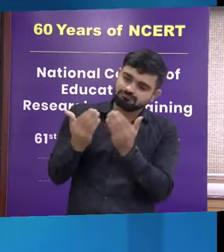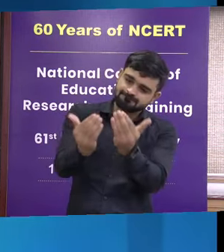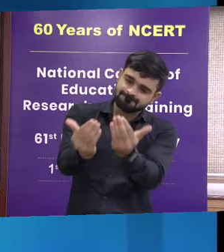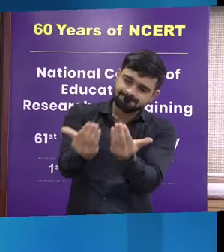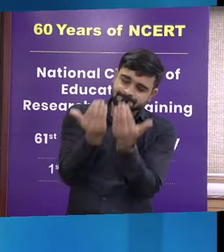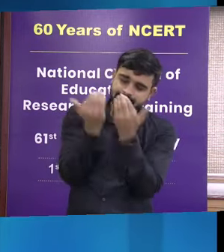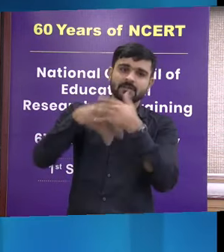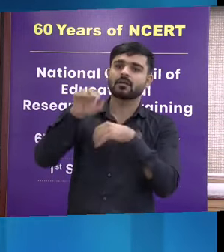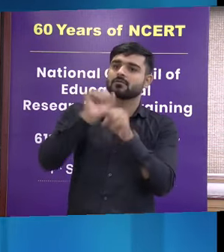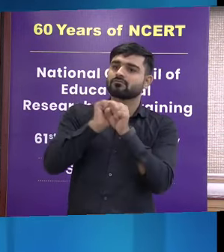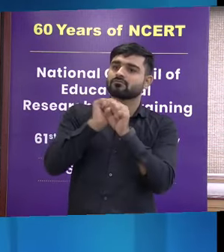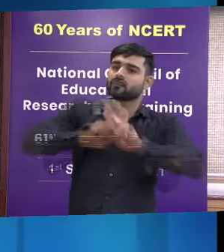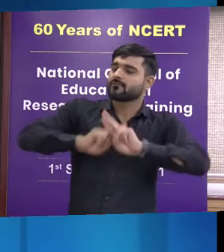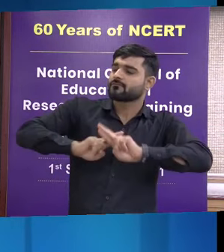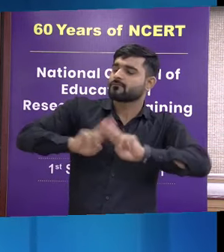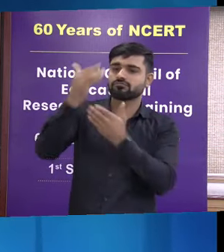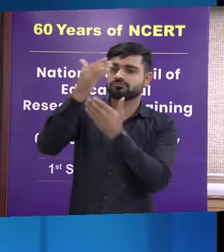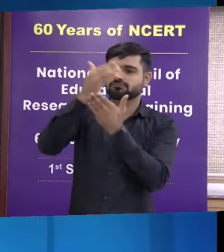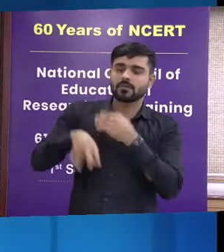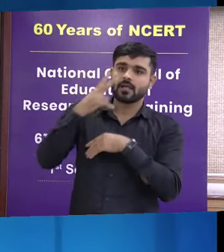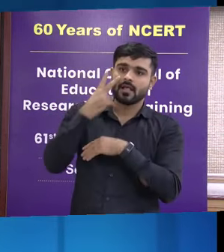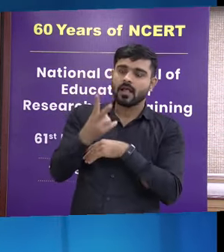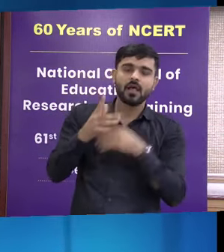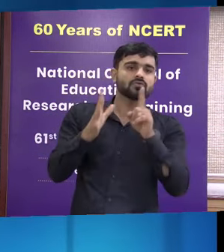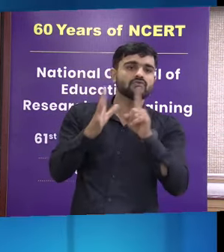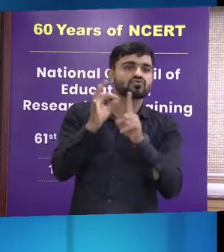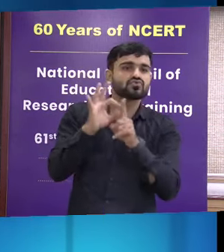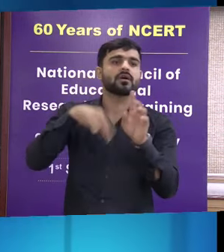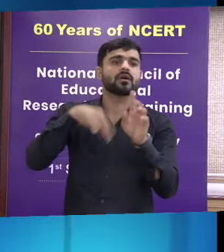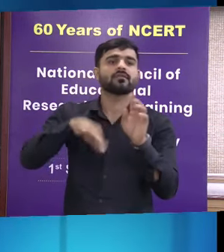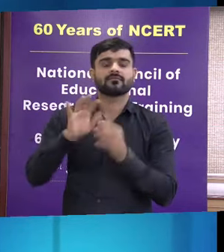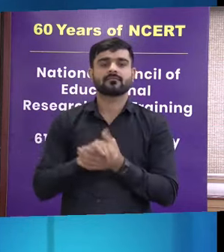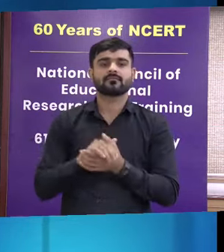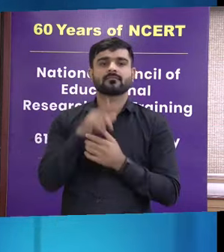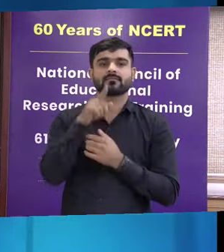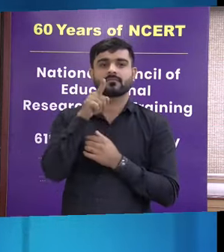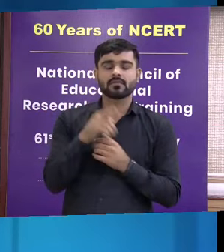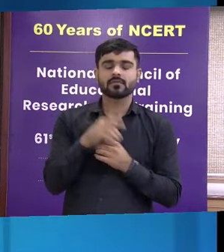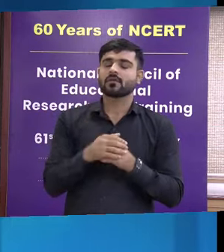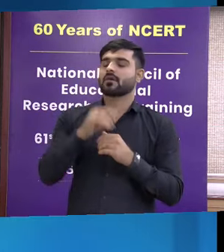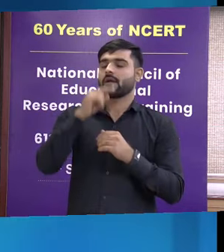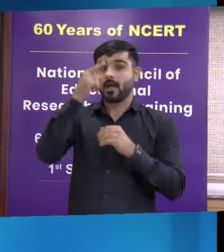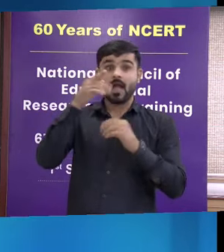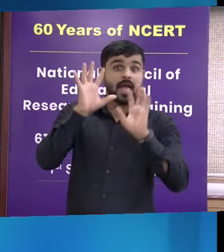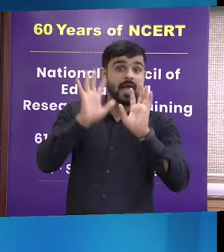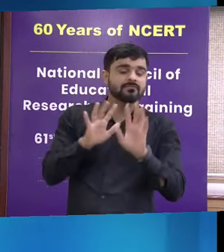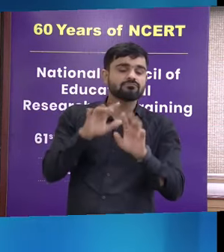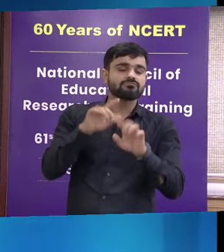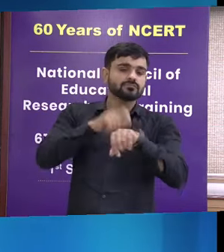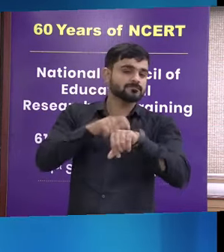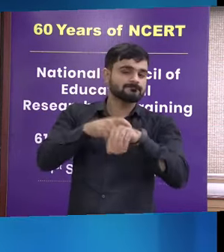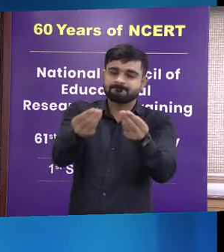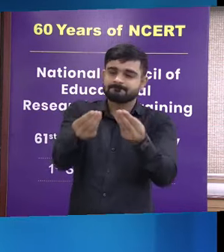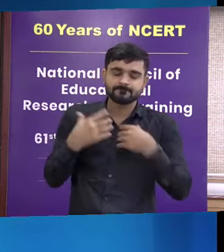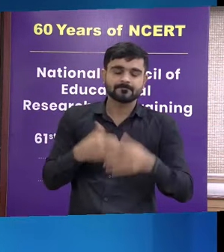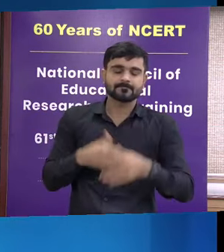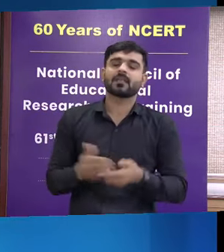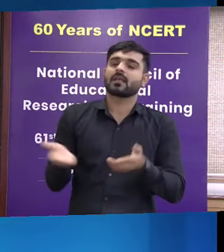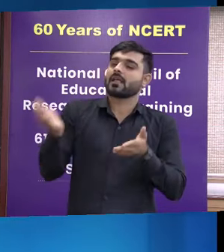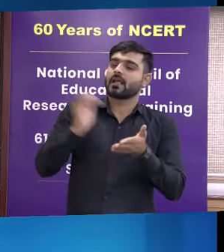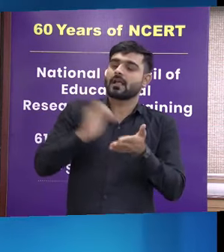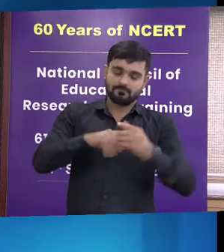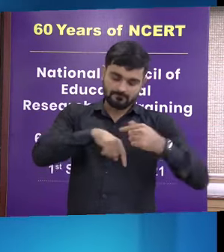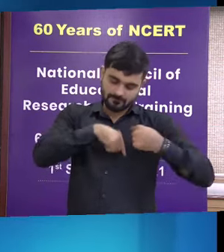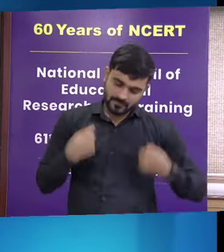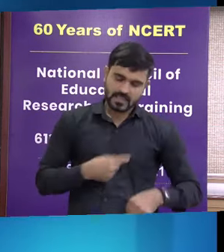अपने संपूर्ण कार्यक्रमों का निष्पादन करता है। वह इस गौरवशाली क्षणों में हमारे साथ रही, इसके लिए भी मैं उनका हृदय